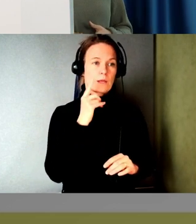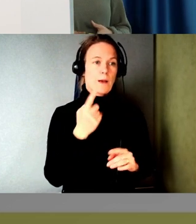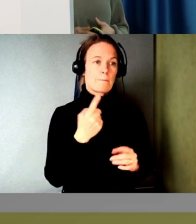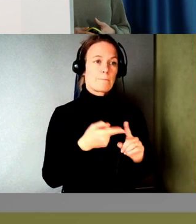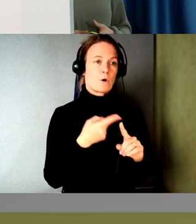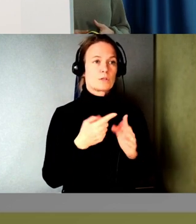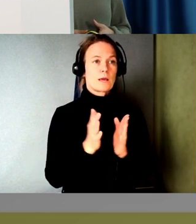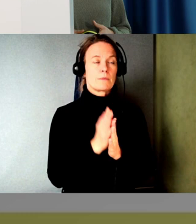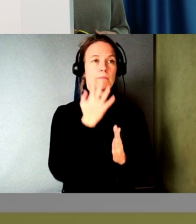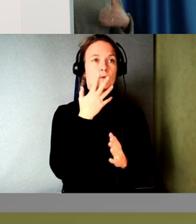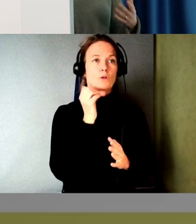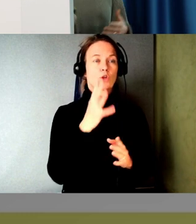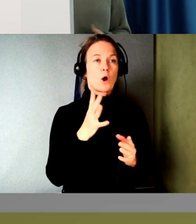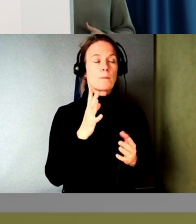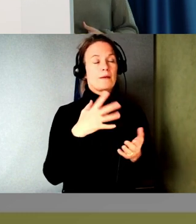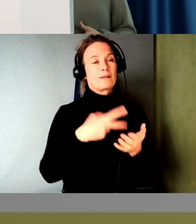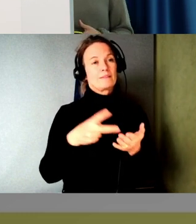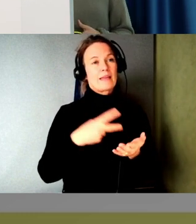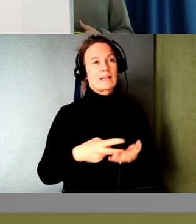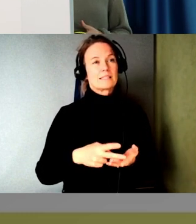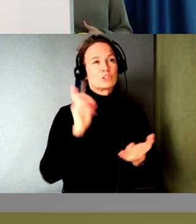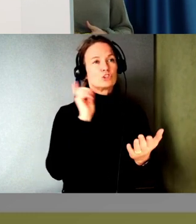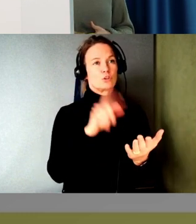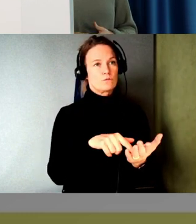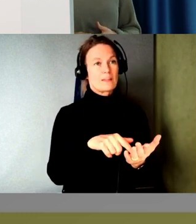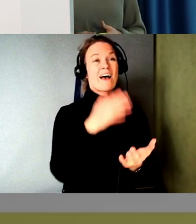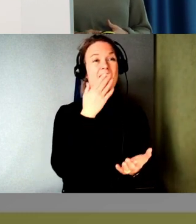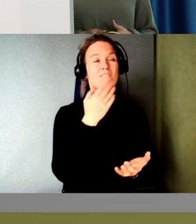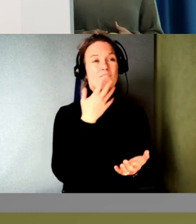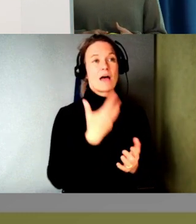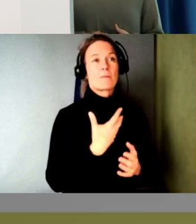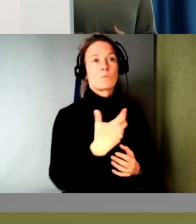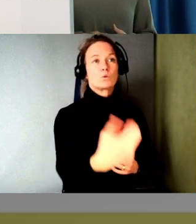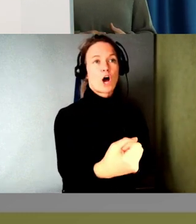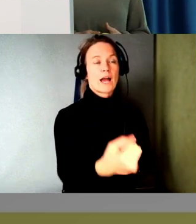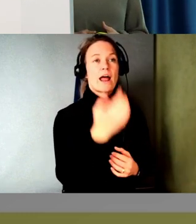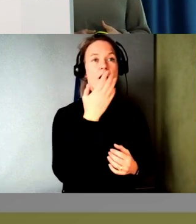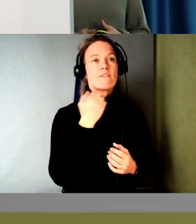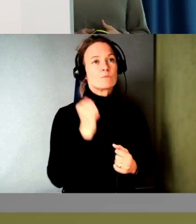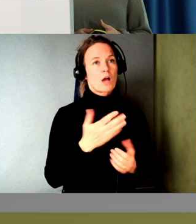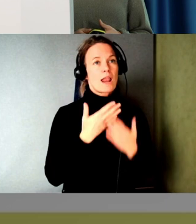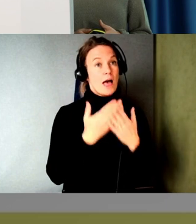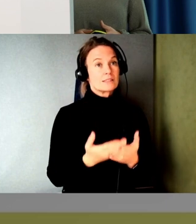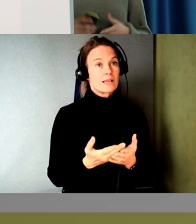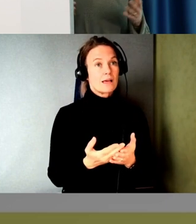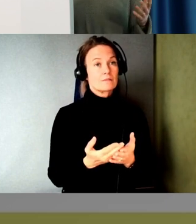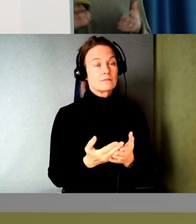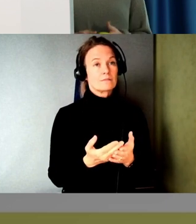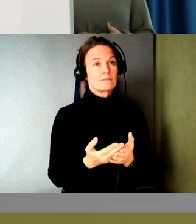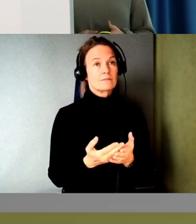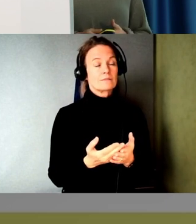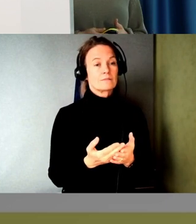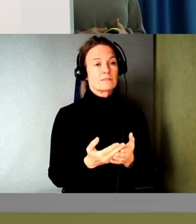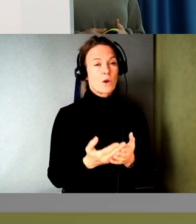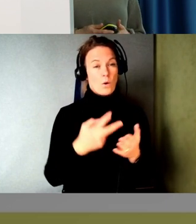och mottagare Alltså varför den här texten finns och vem Den är till för eh och då med